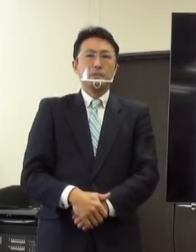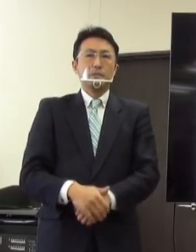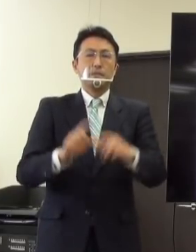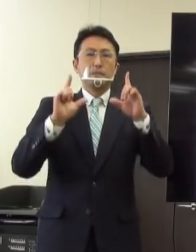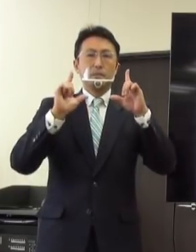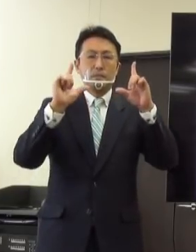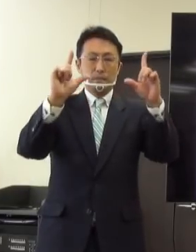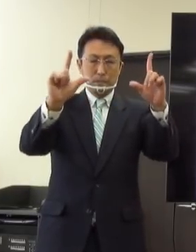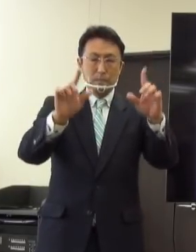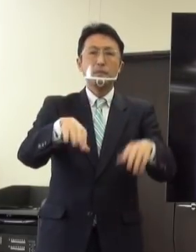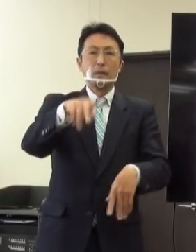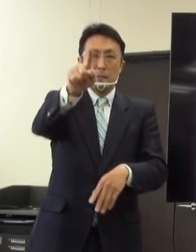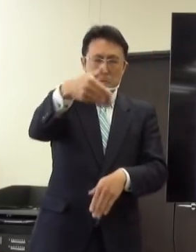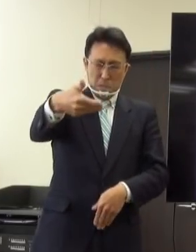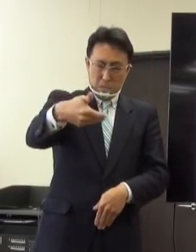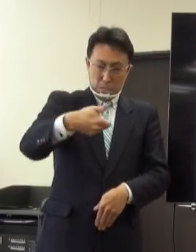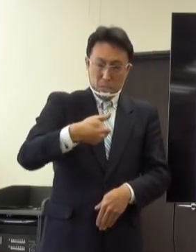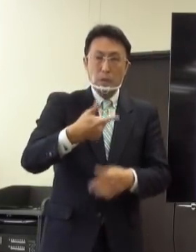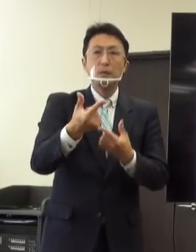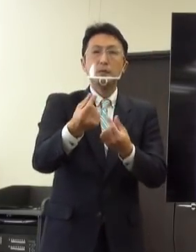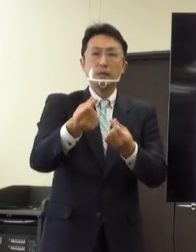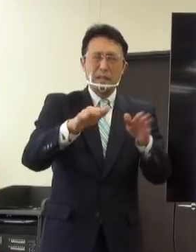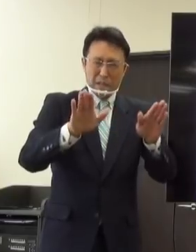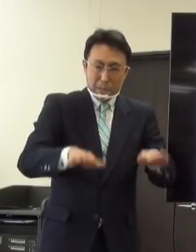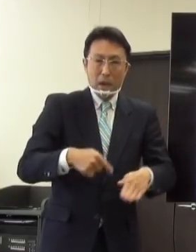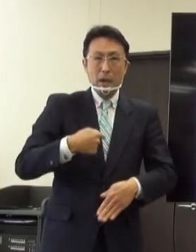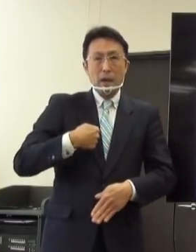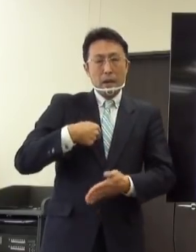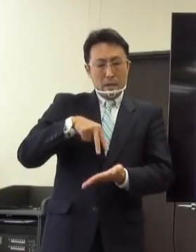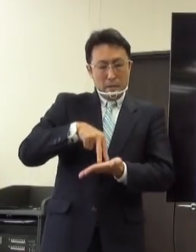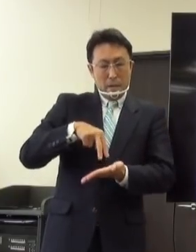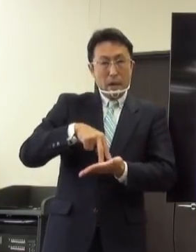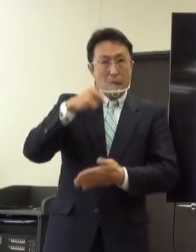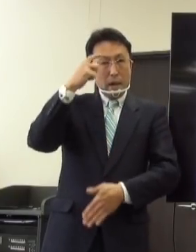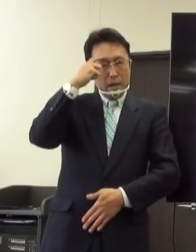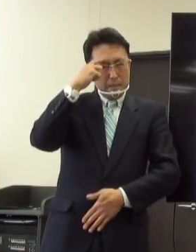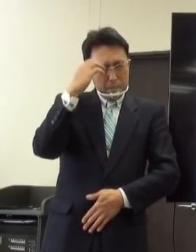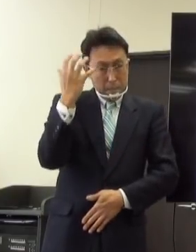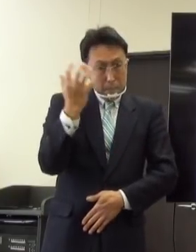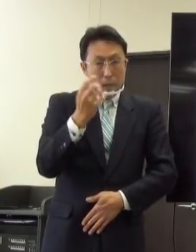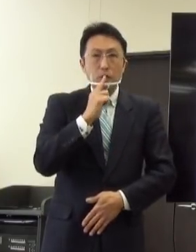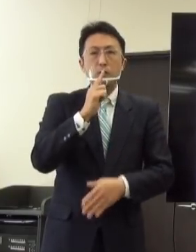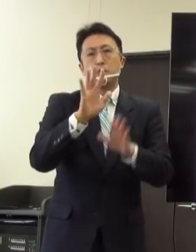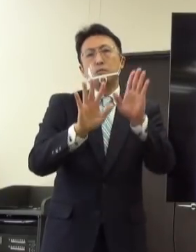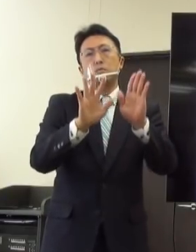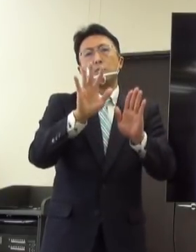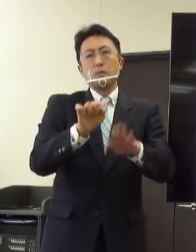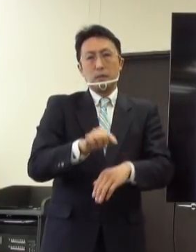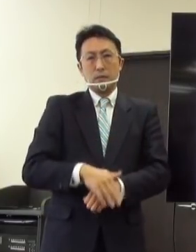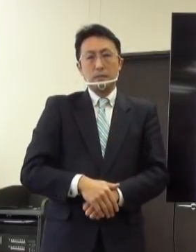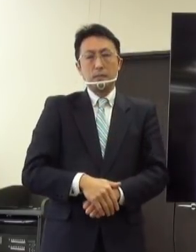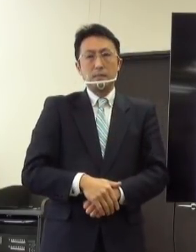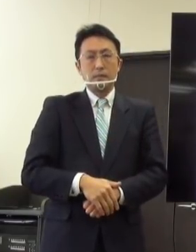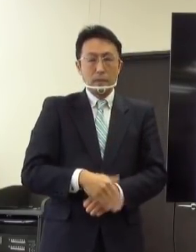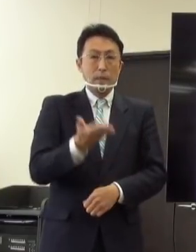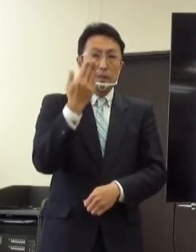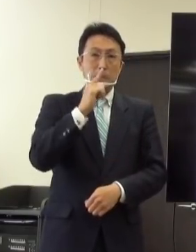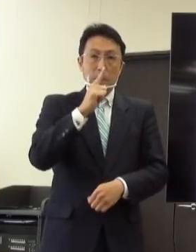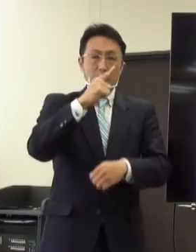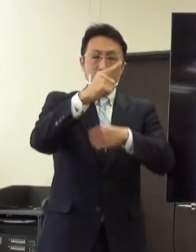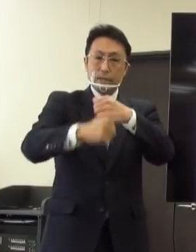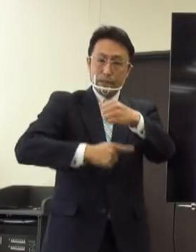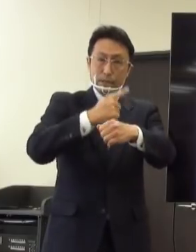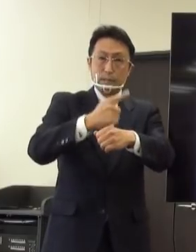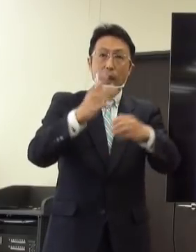か。全くおっしゃる通りで、もう頭が痛くなる状況です。ただでさえですね、年間1万3000件